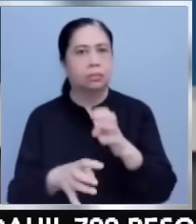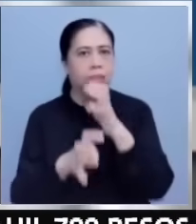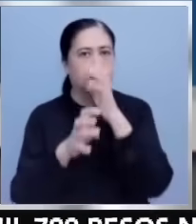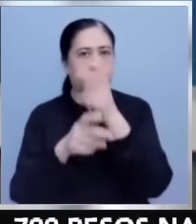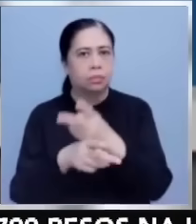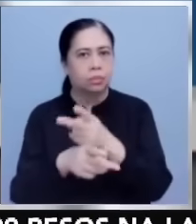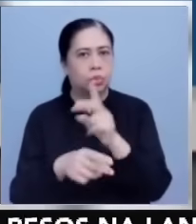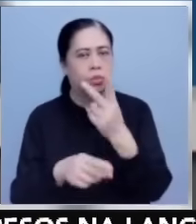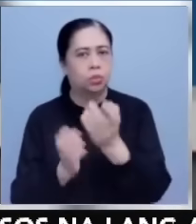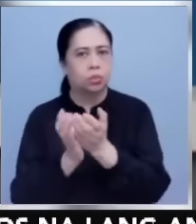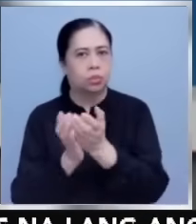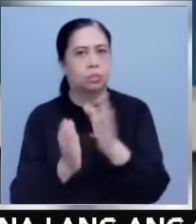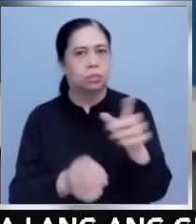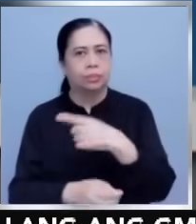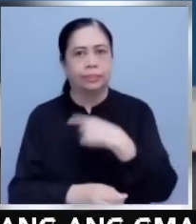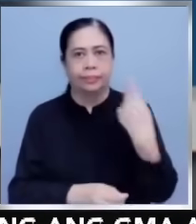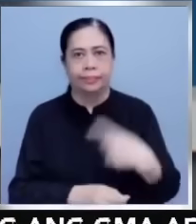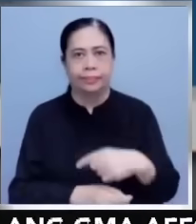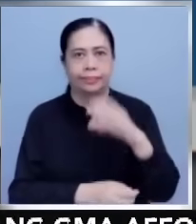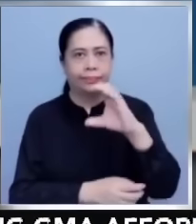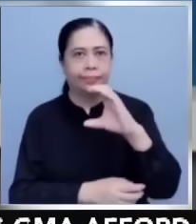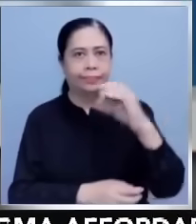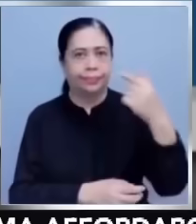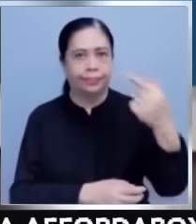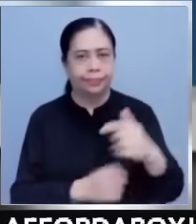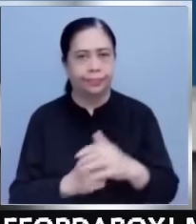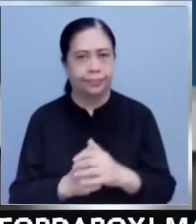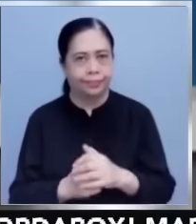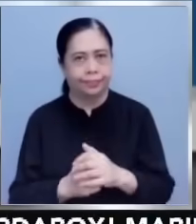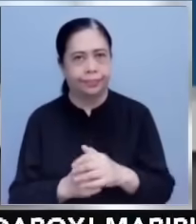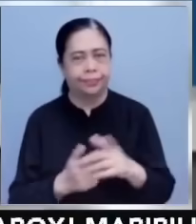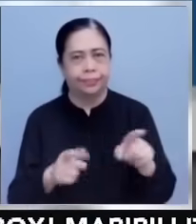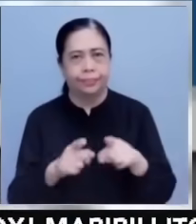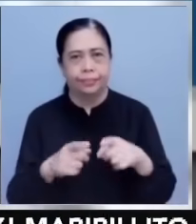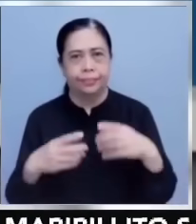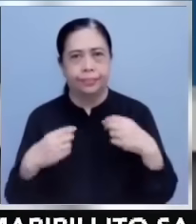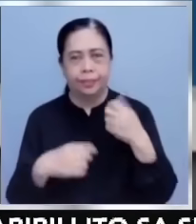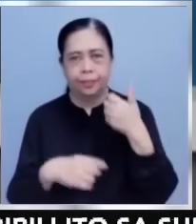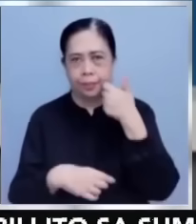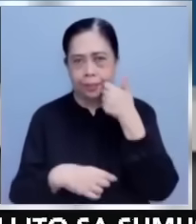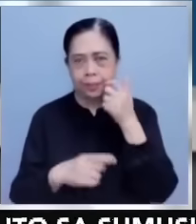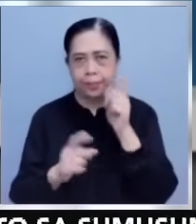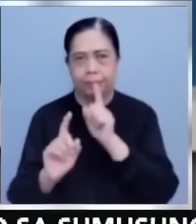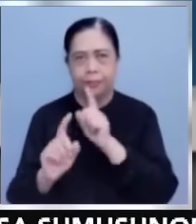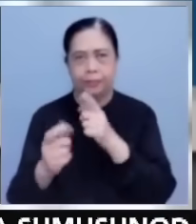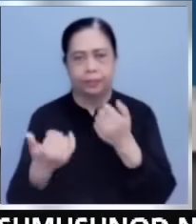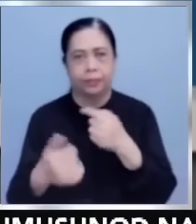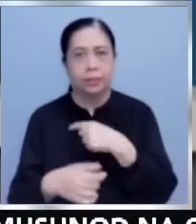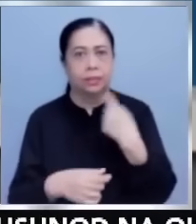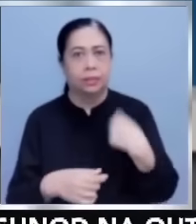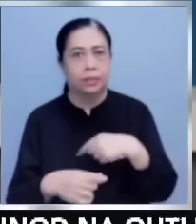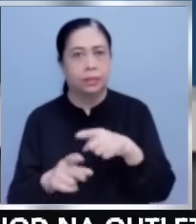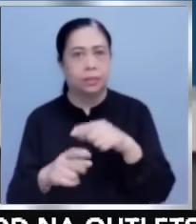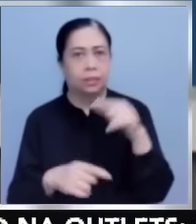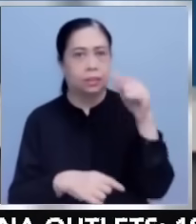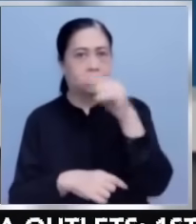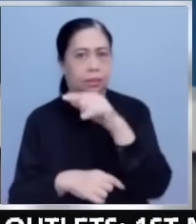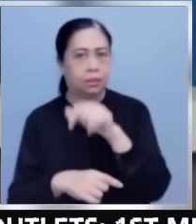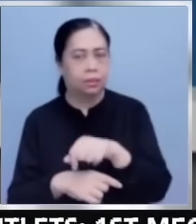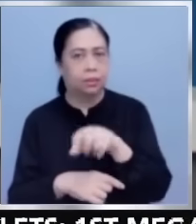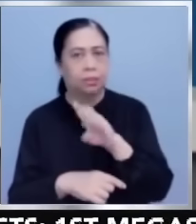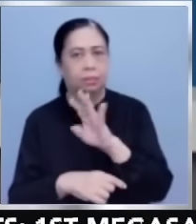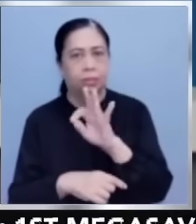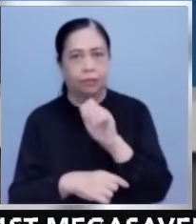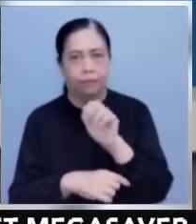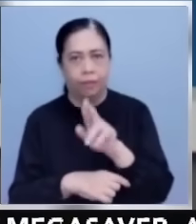barko ng Chinese Coast Guard. Nakatanggap din ng radio challenge mula China ang aeroplano ng B-FAR.